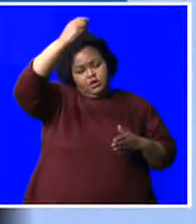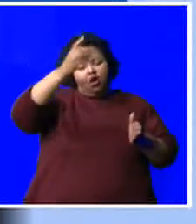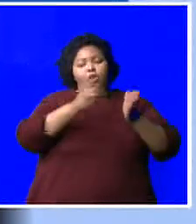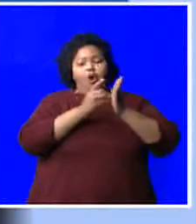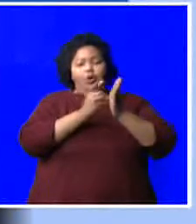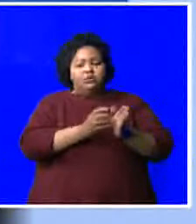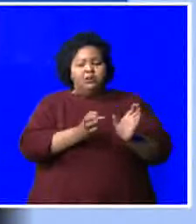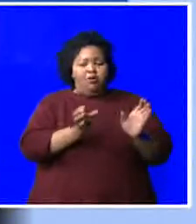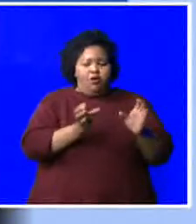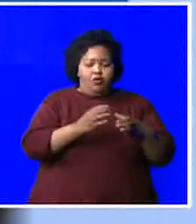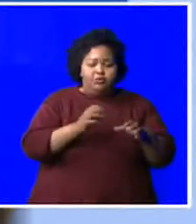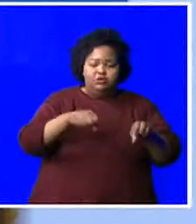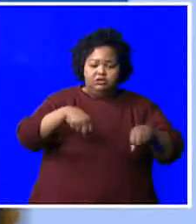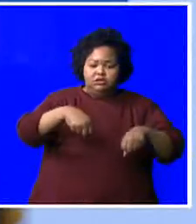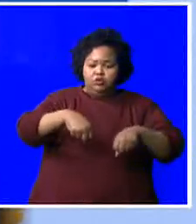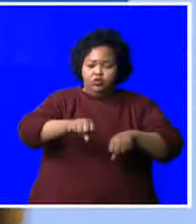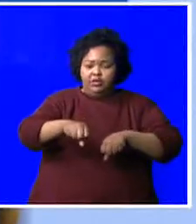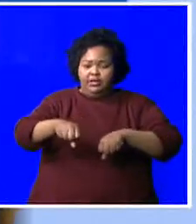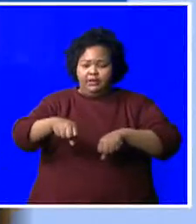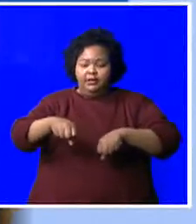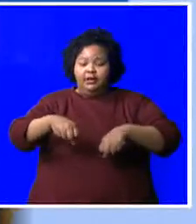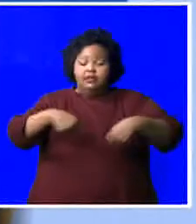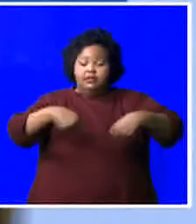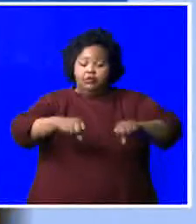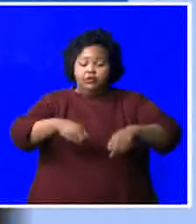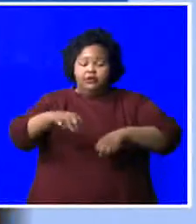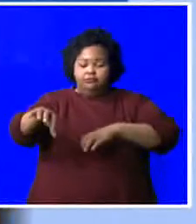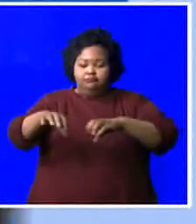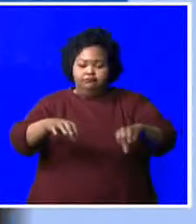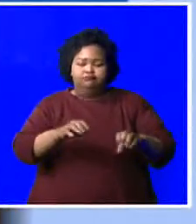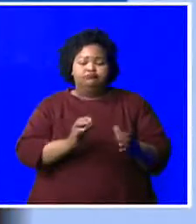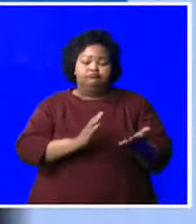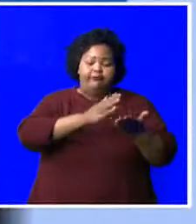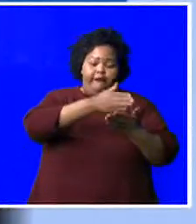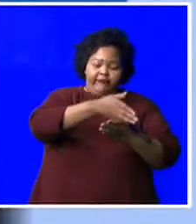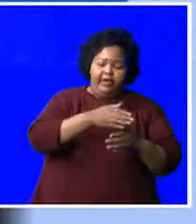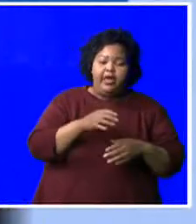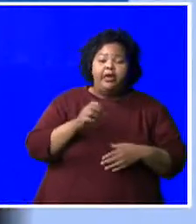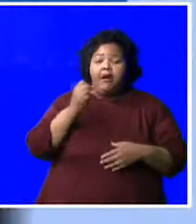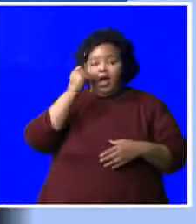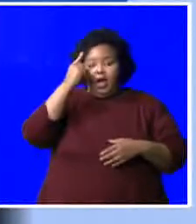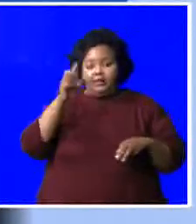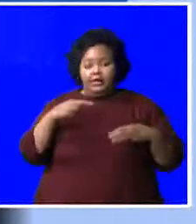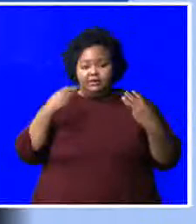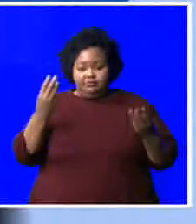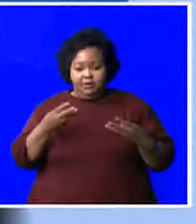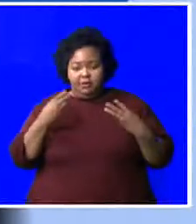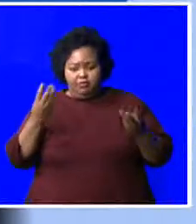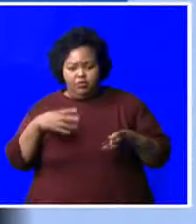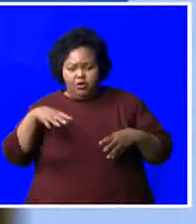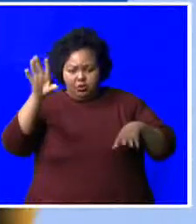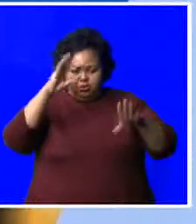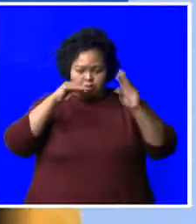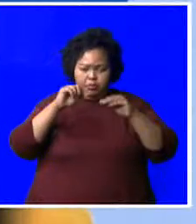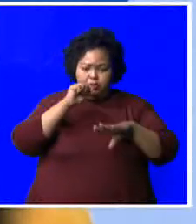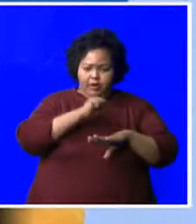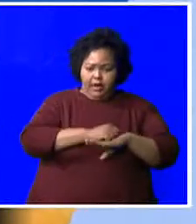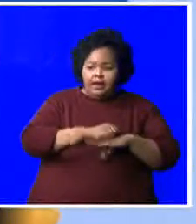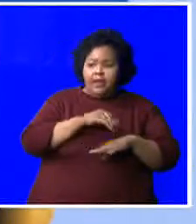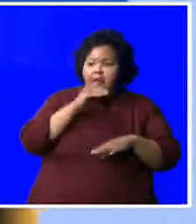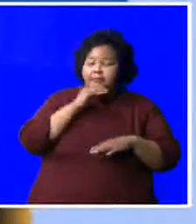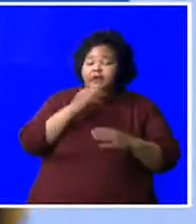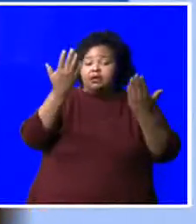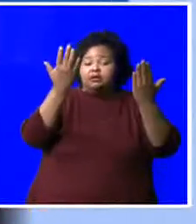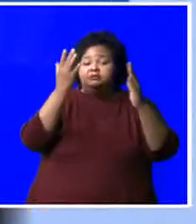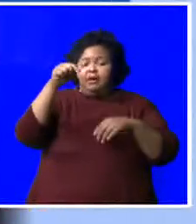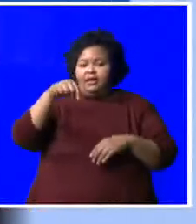sesibe ngilesenele kuthi emaswadi asho konke lokwahluphile bengaba nje kuncusa nokweluleka emakhosini lokuthi nangaba kuhle